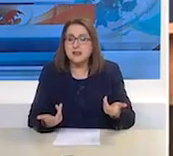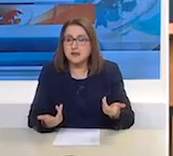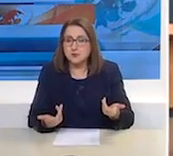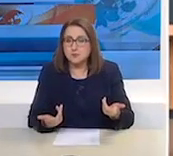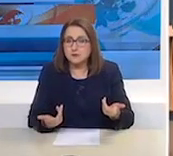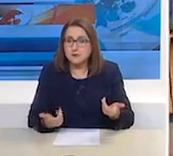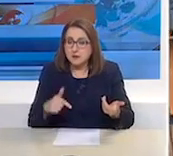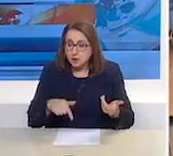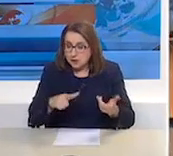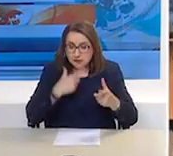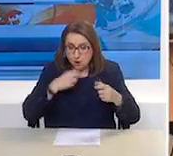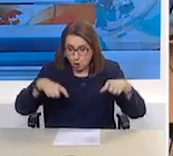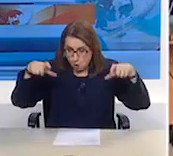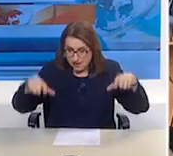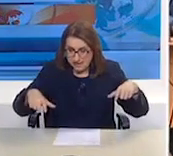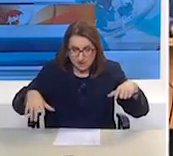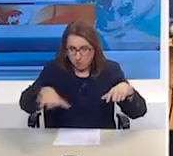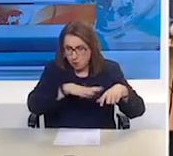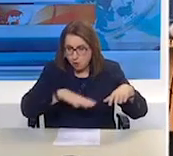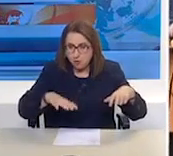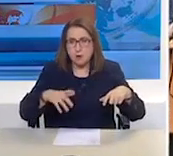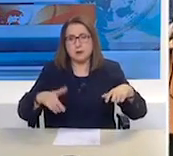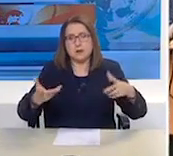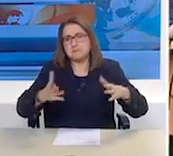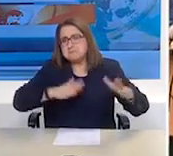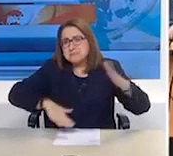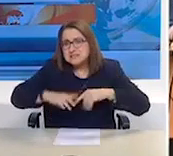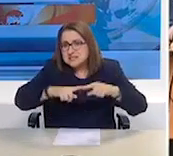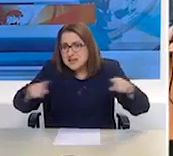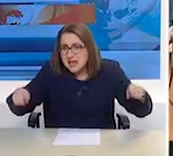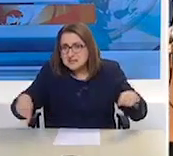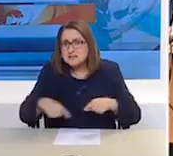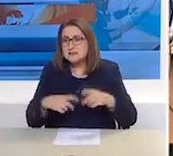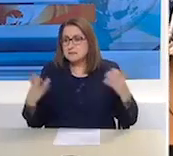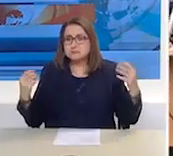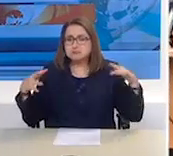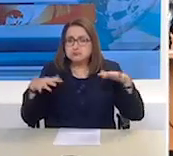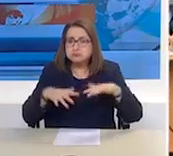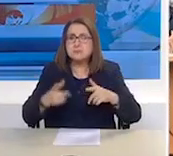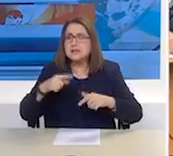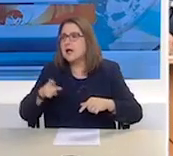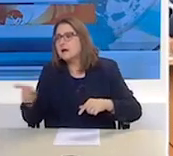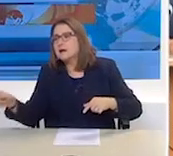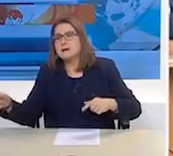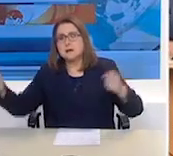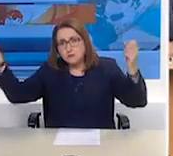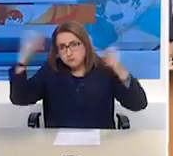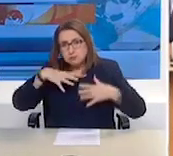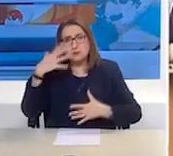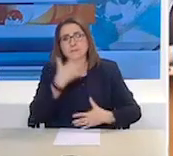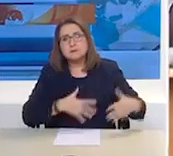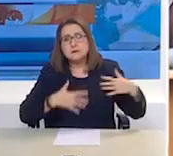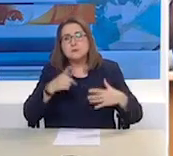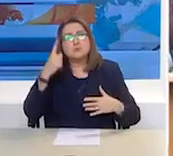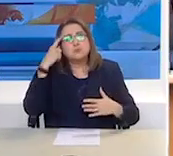οποίες δημιουργείται συγχρονισμός και περιλαμβάνουν πέρα από τις πισίνες, αποδυτήρια με λουτήρες και γυμναστήρια. Πώς θα διασφαλιστεί ότι δεν θα